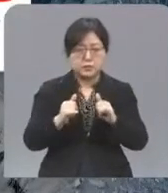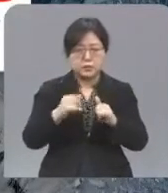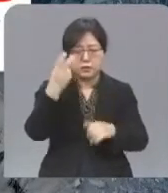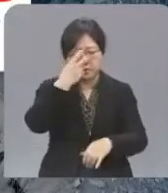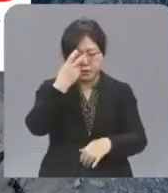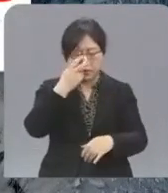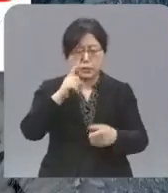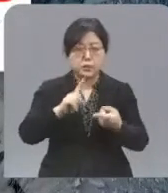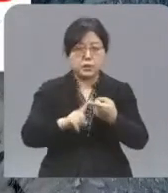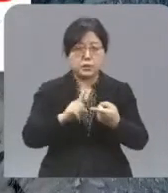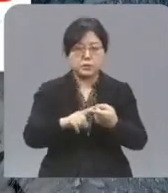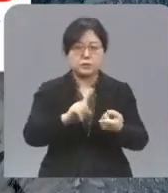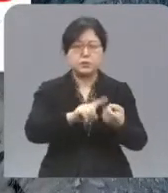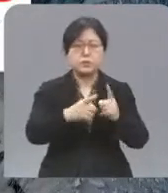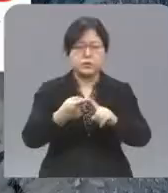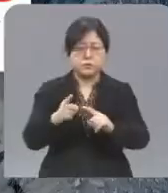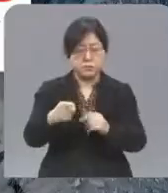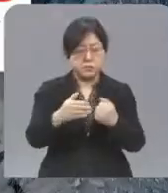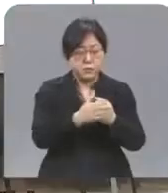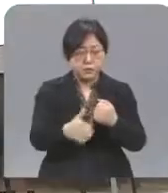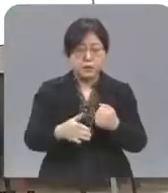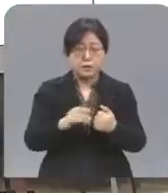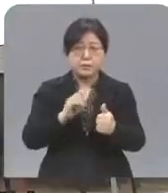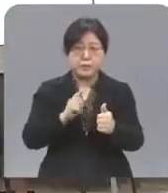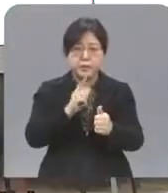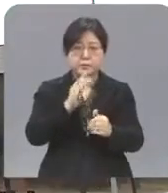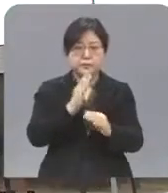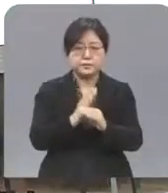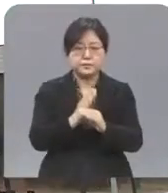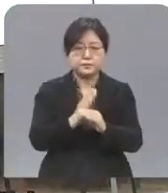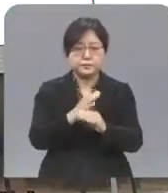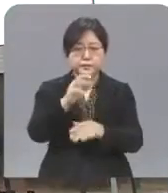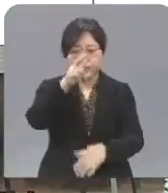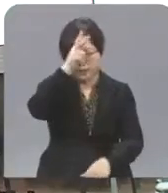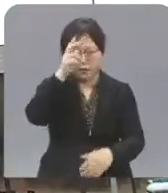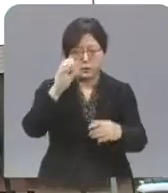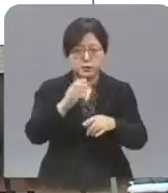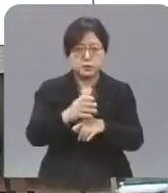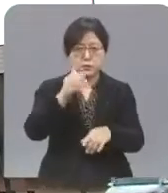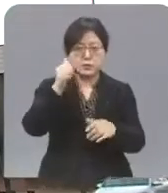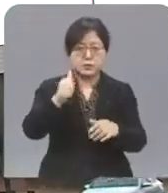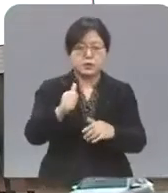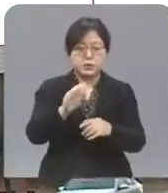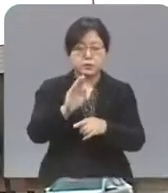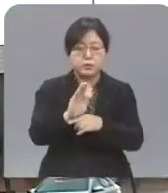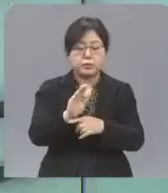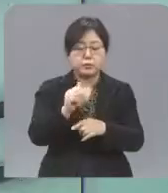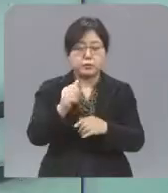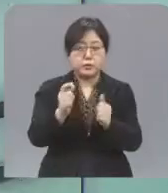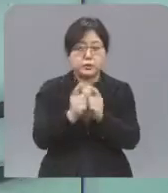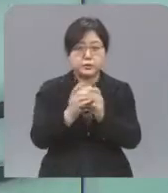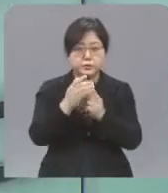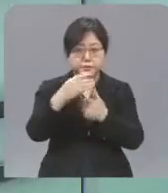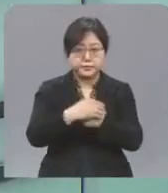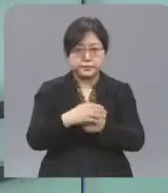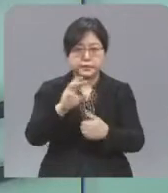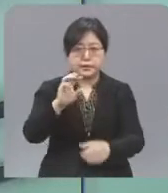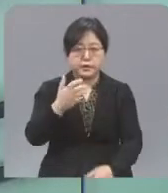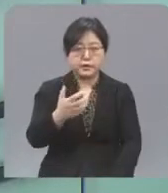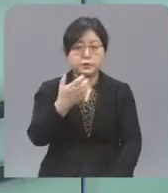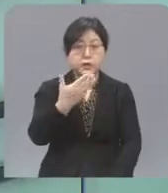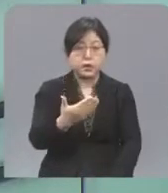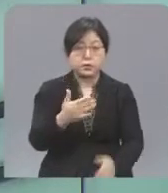여부를 두고 서로 책임을 떠넘기고 있습니다. 광주경찰청장이 수사본부장을 직접 맡고